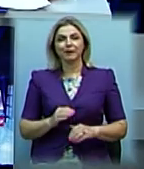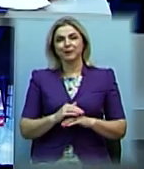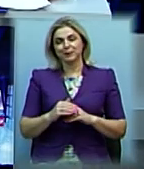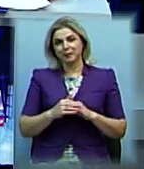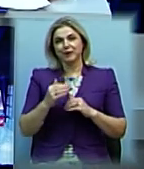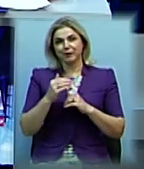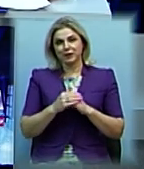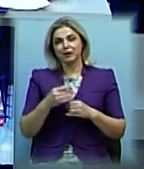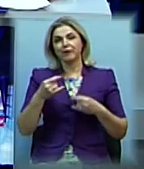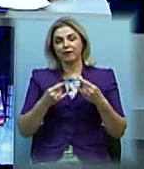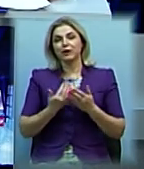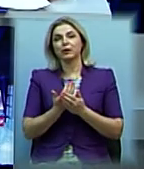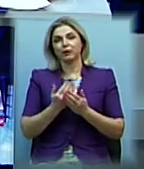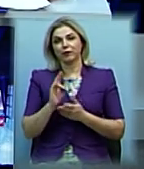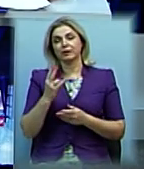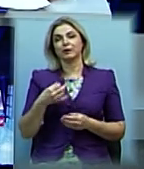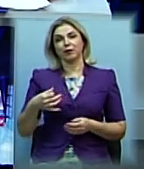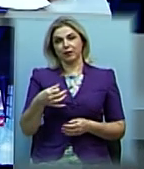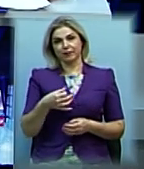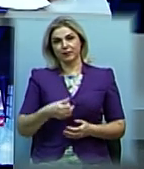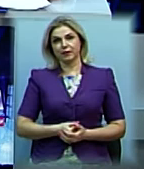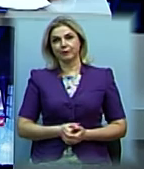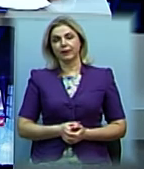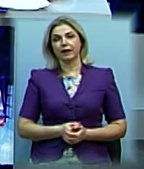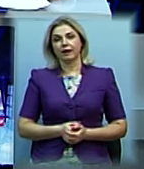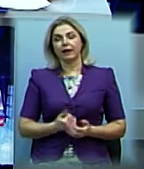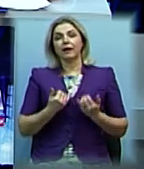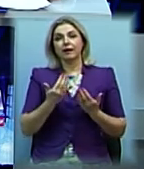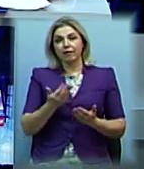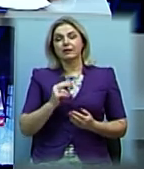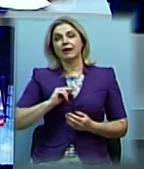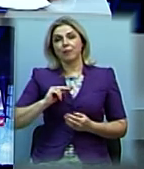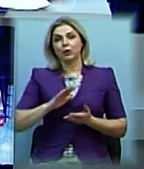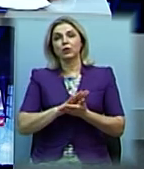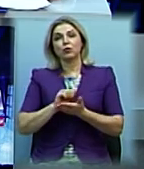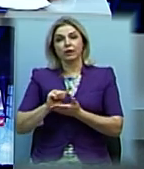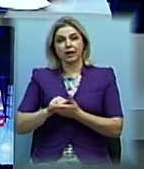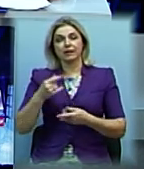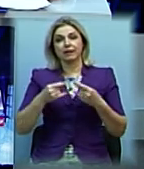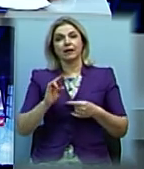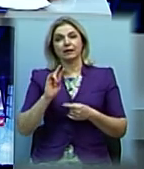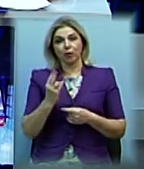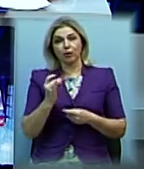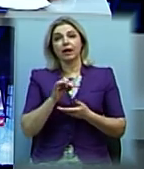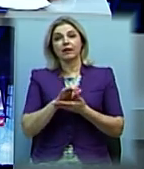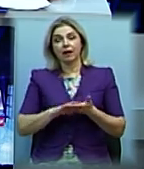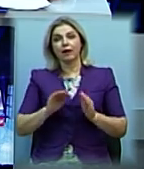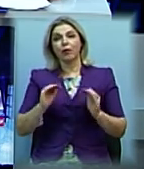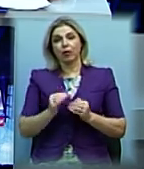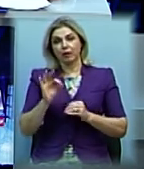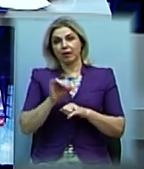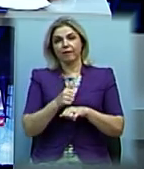Доброго вечора. В ефірі телевізійні новини Миколаївщини. В студії для вас сьогодні працює Євгенія Голубова. І далі коротко про основні